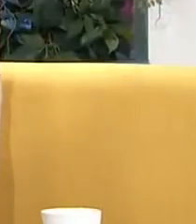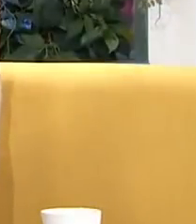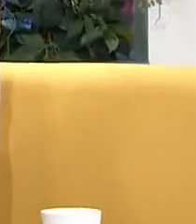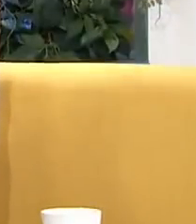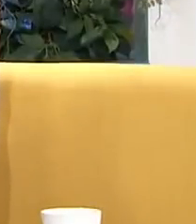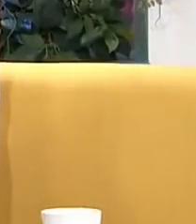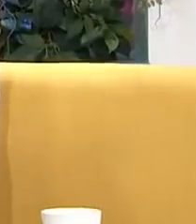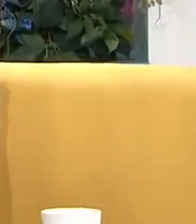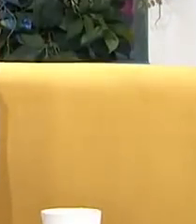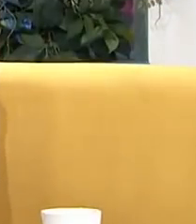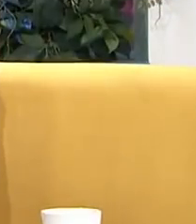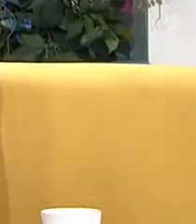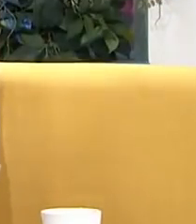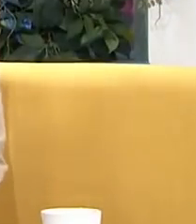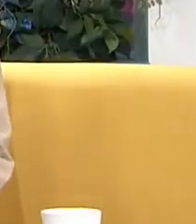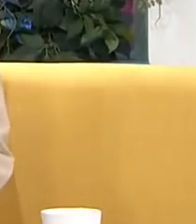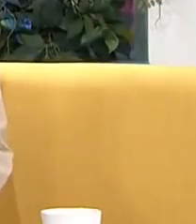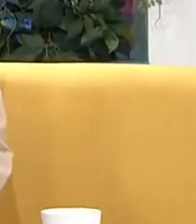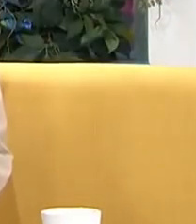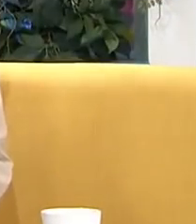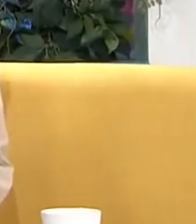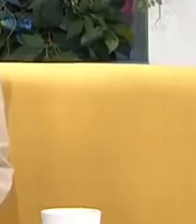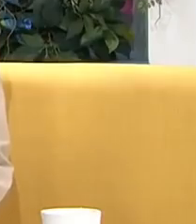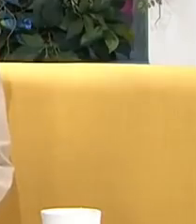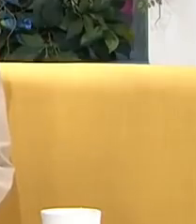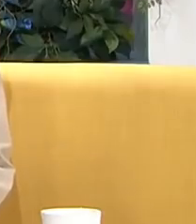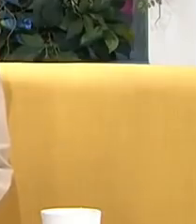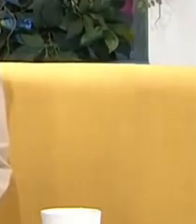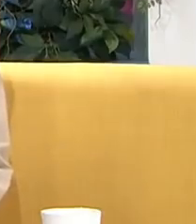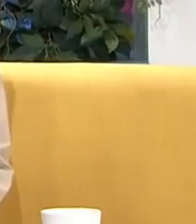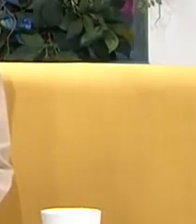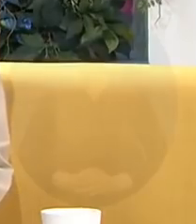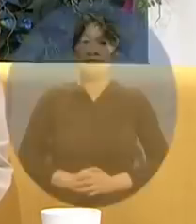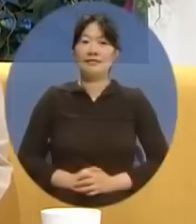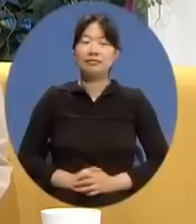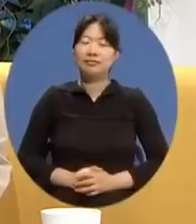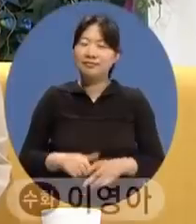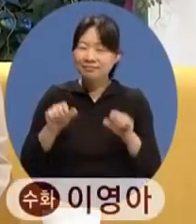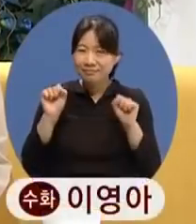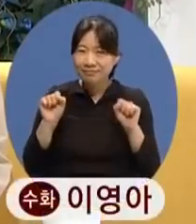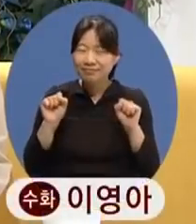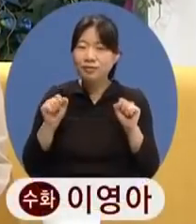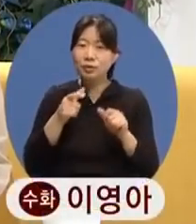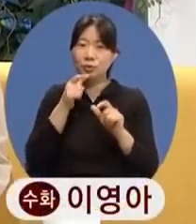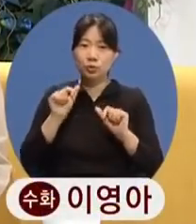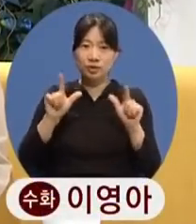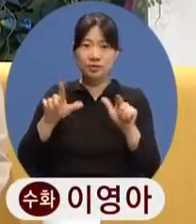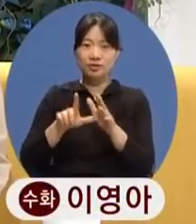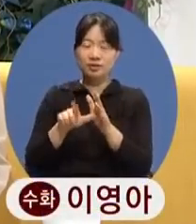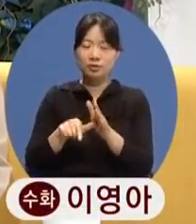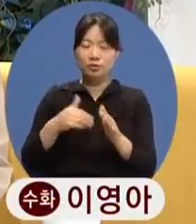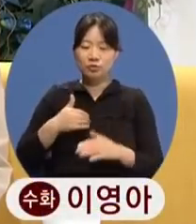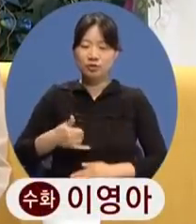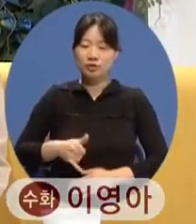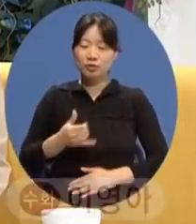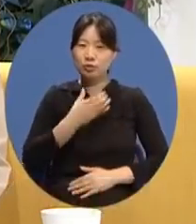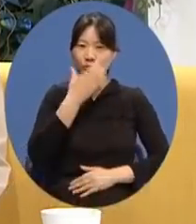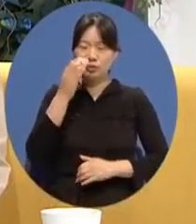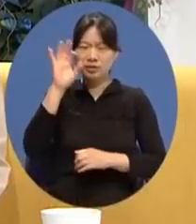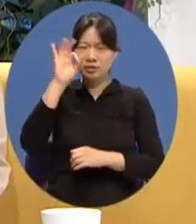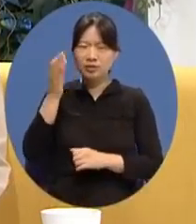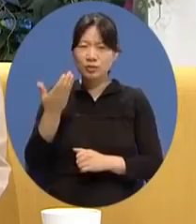안녕하세요. 이민호입니다. 안녕하세요. 최윤영입니다. 네. 수요일 이 시간은요, 우리 아이들의 꿈을 찾아주고 또 그